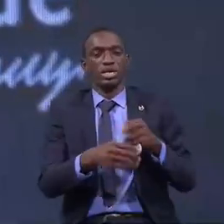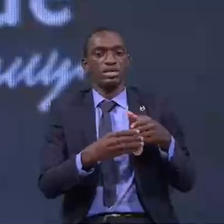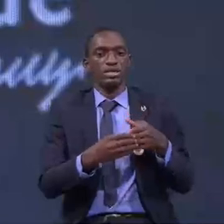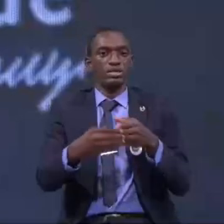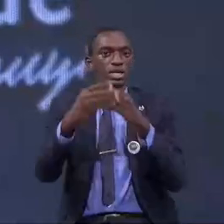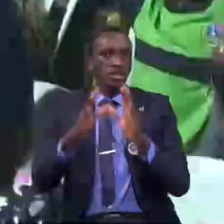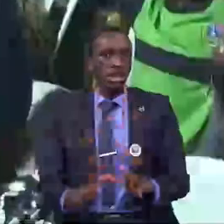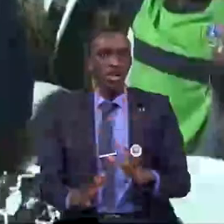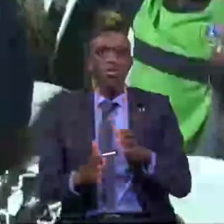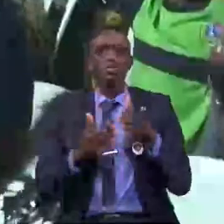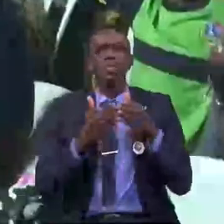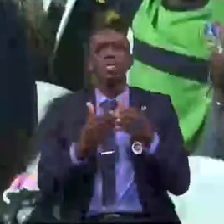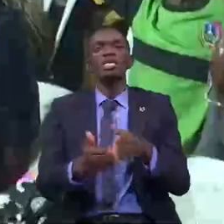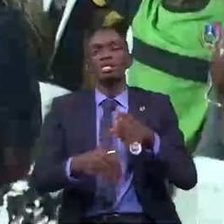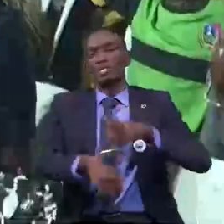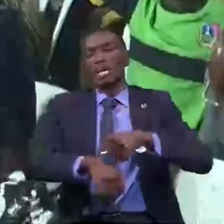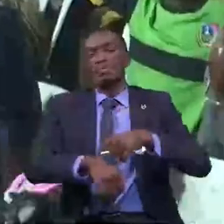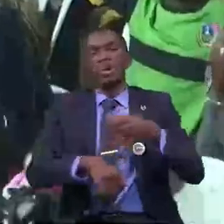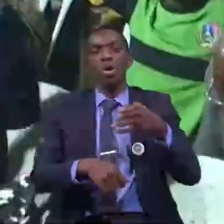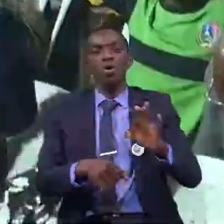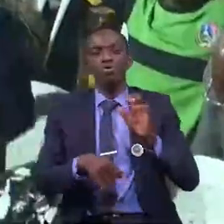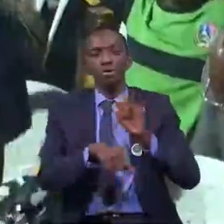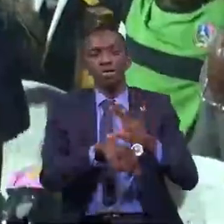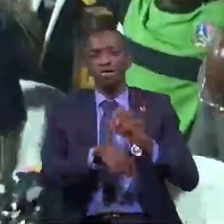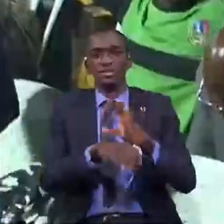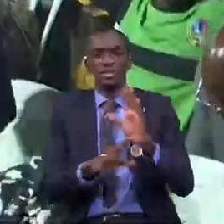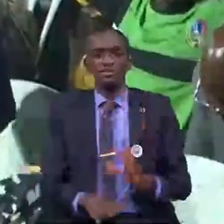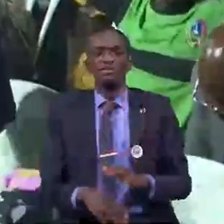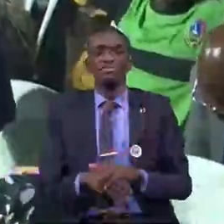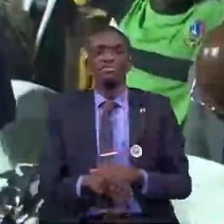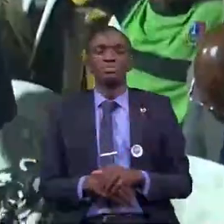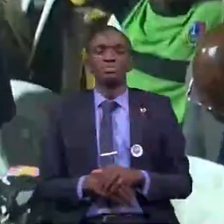Et notre pasteur va nous conduire dans cette session de conseil.